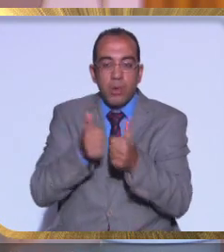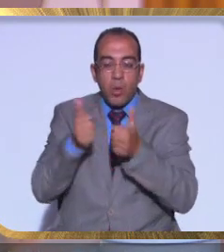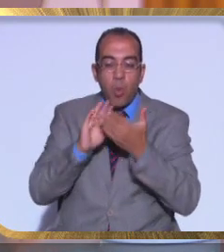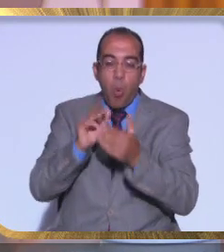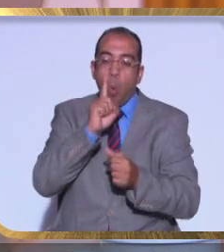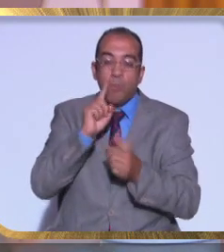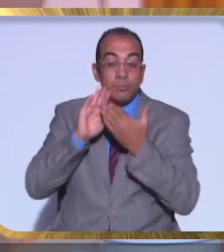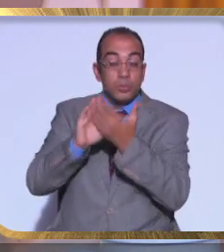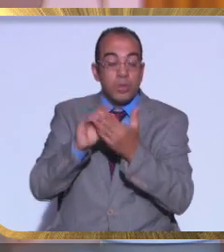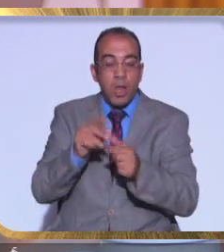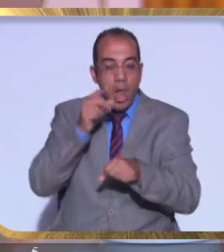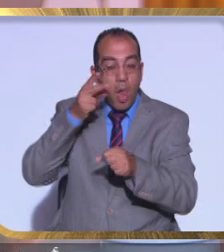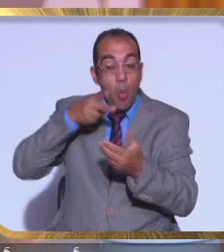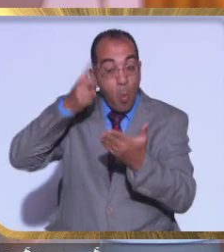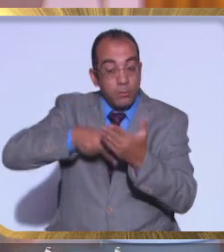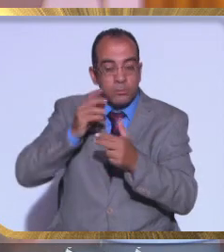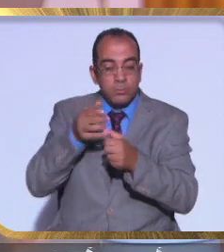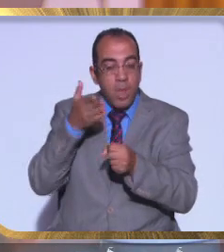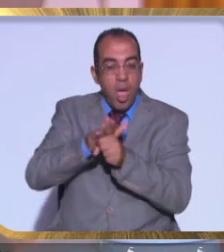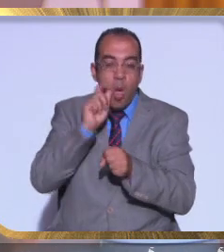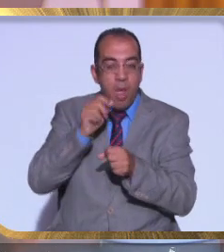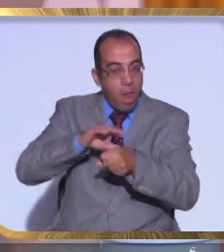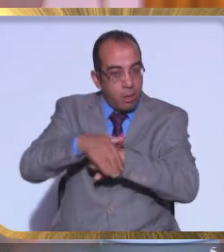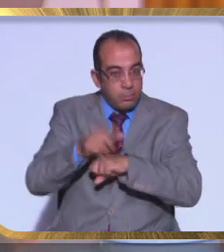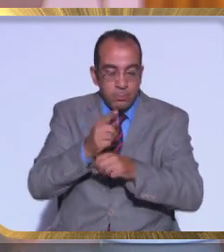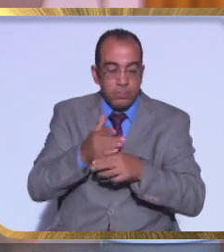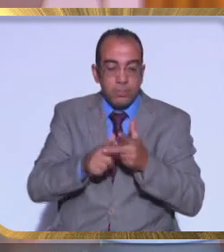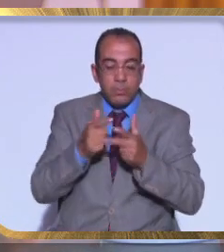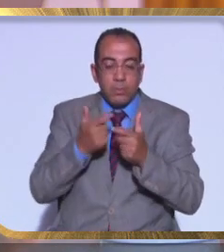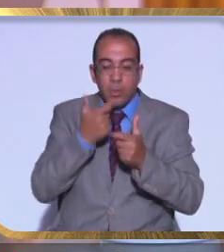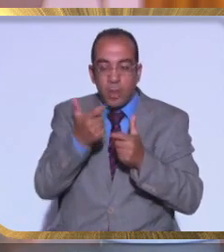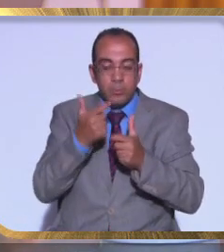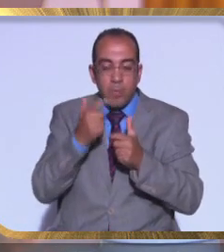الوالدة بأن هذه الوصية ليست واجبة أنها تفرضها عليك بهذه الصورة يا منى.